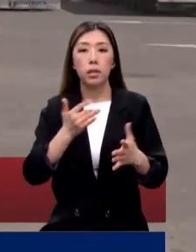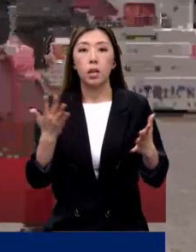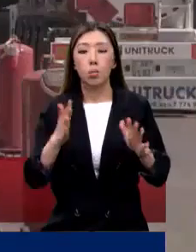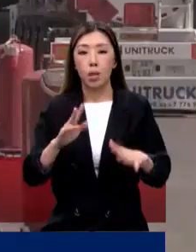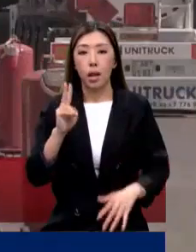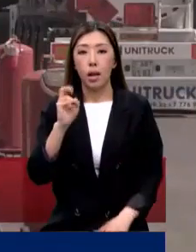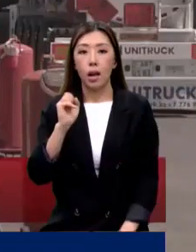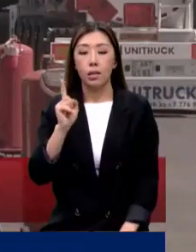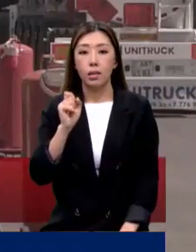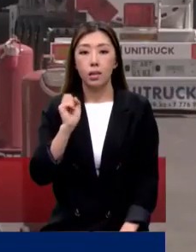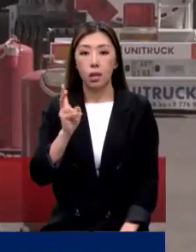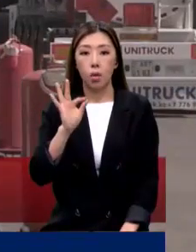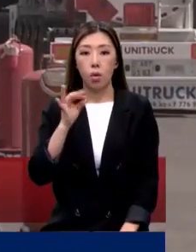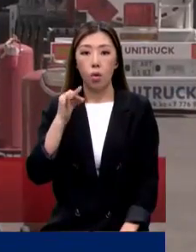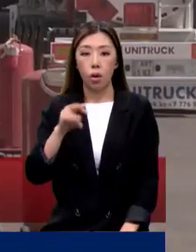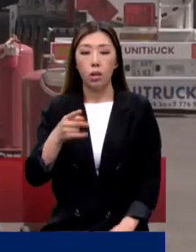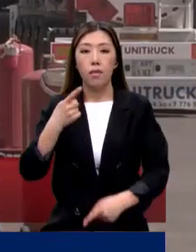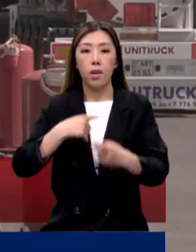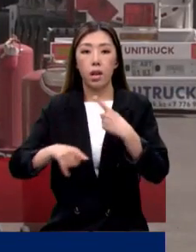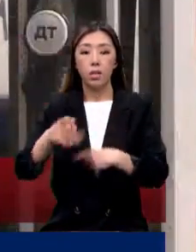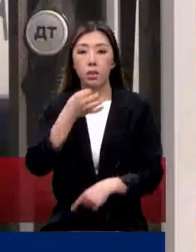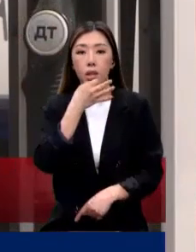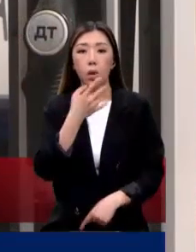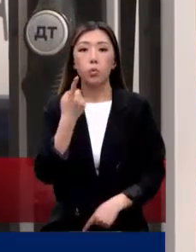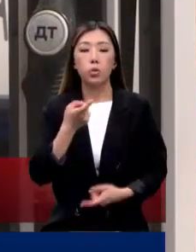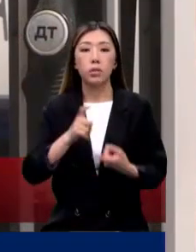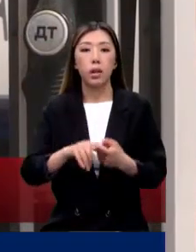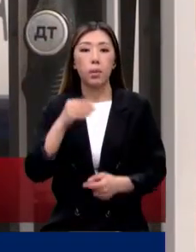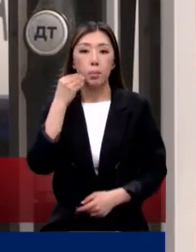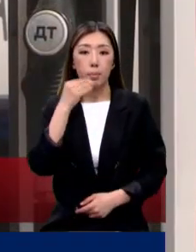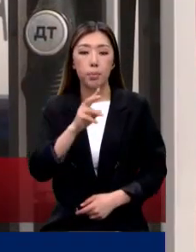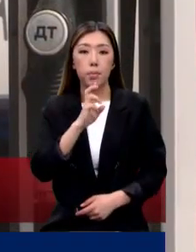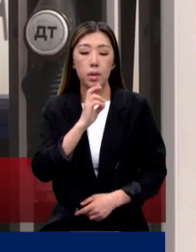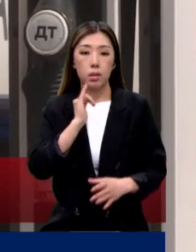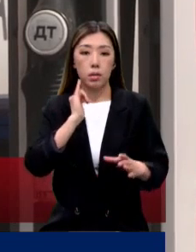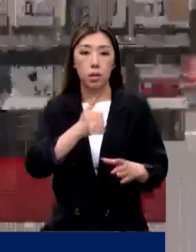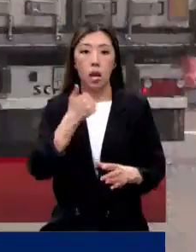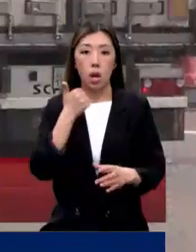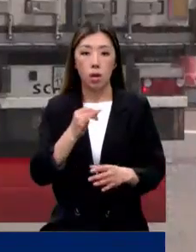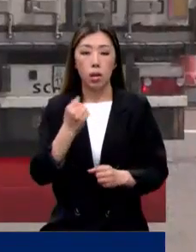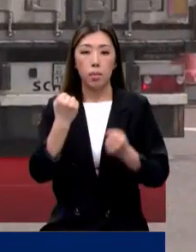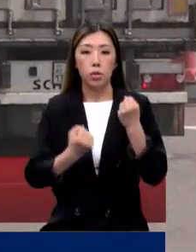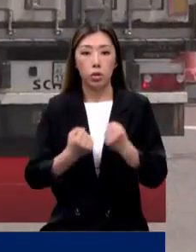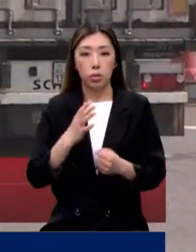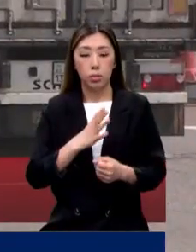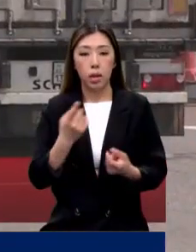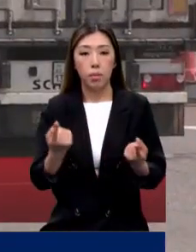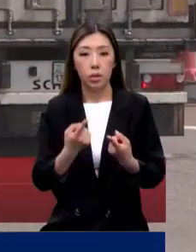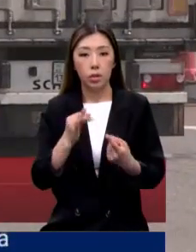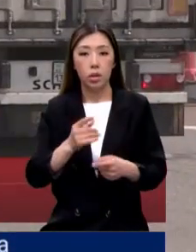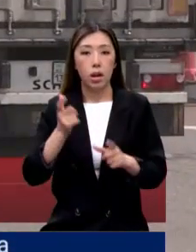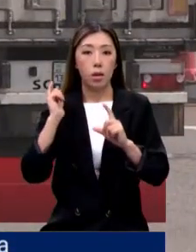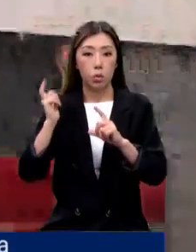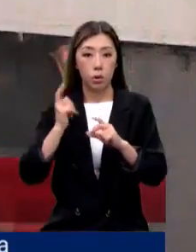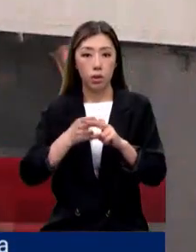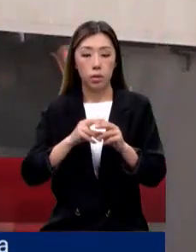Говорят водители, к этим заправкам возвращаются потому, что качество топлива прошло проверку двигателем и легковых, и грузовых автомобилей. Здесь всегда